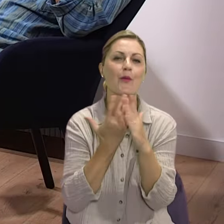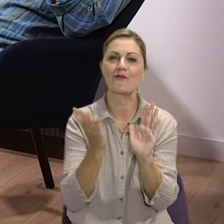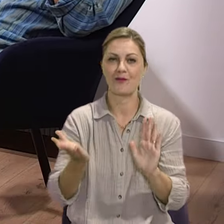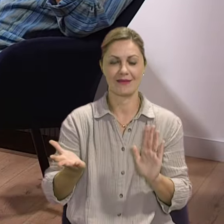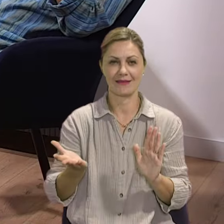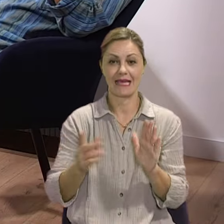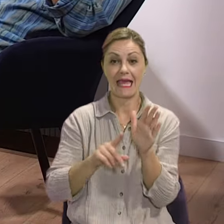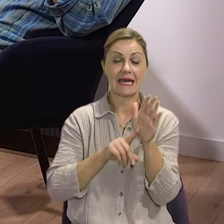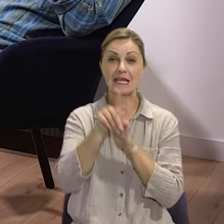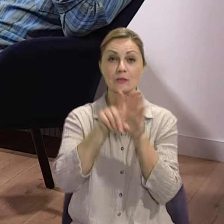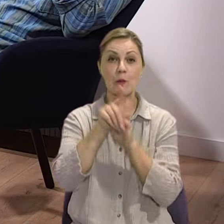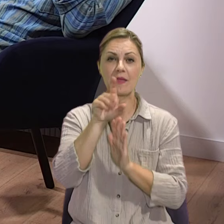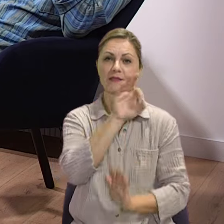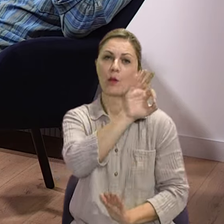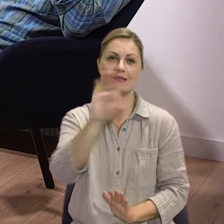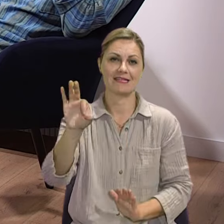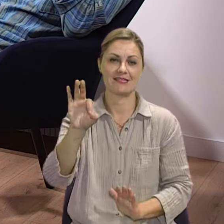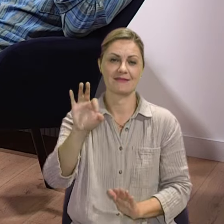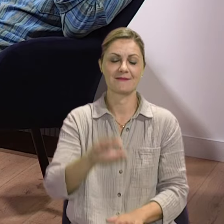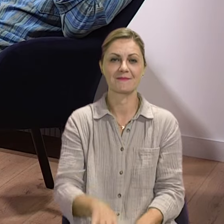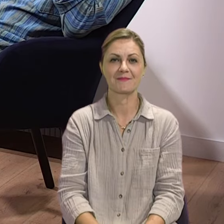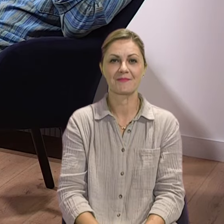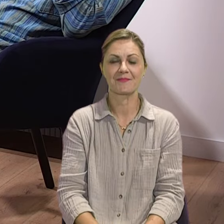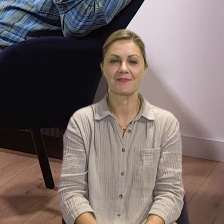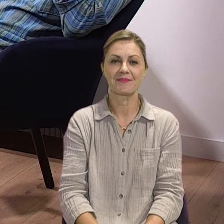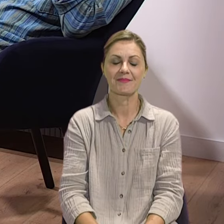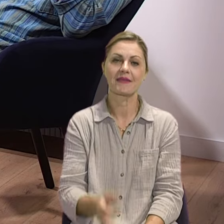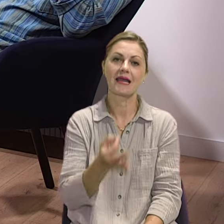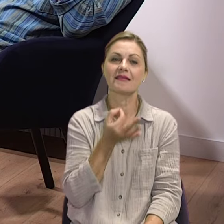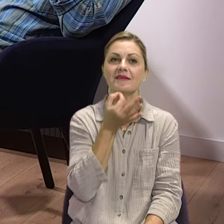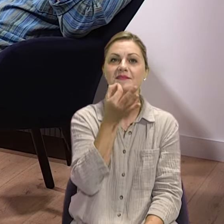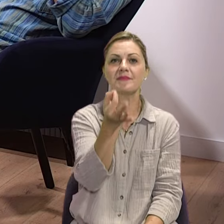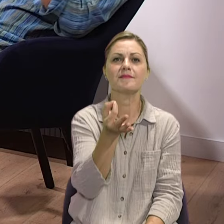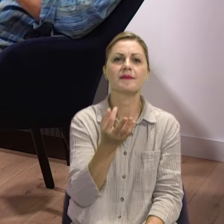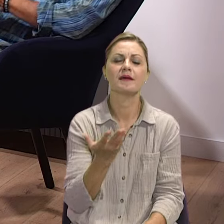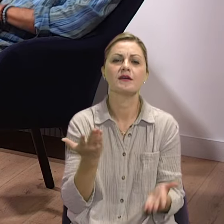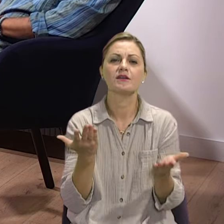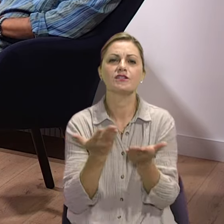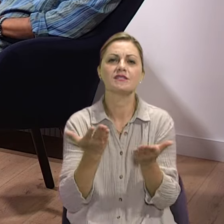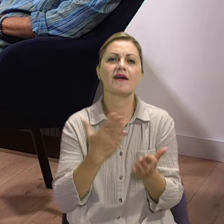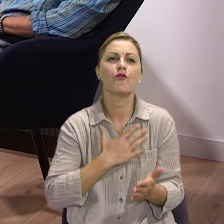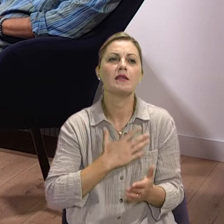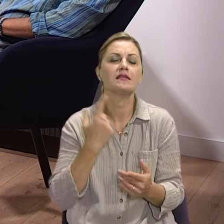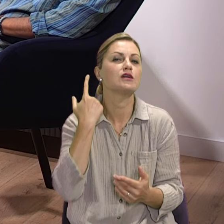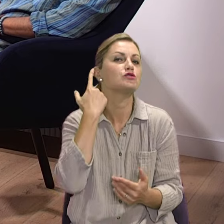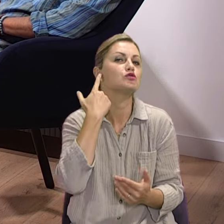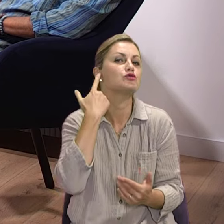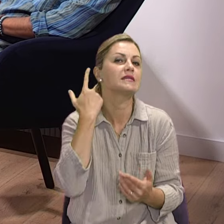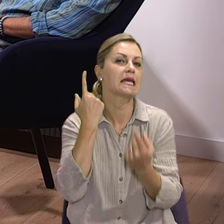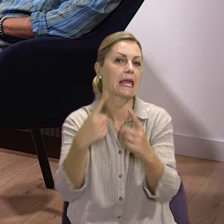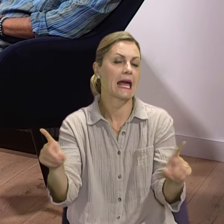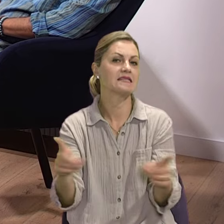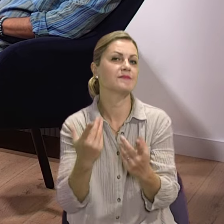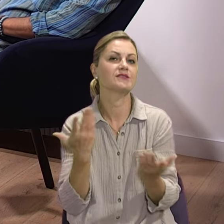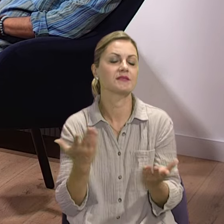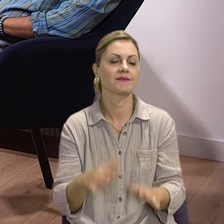Kliknuli ste, znate kako nešto se dogodilo. Kaže, nešto se dogodilo. Je li neće slušati tu vrstu glazbe? Ne. Ne, ne. Ne. Rijetko